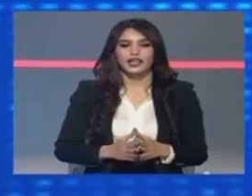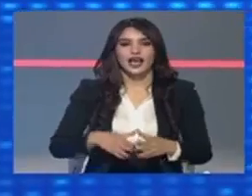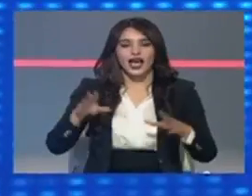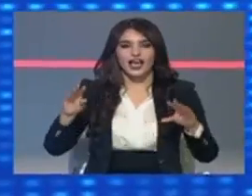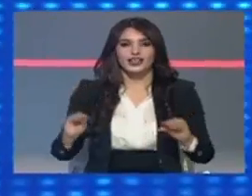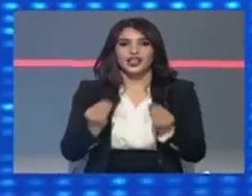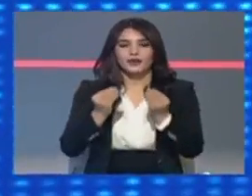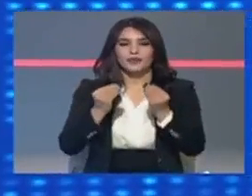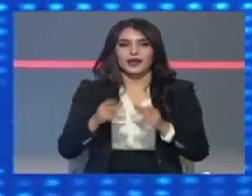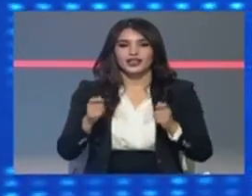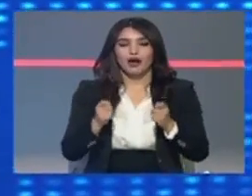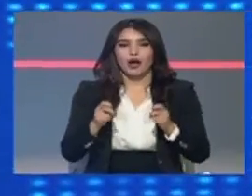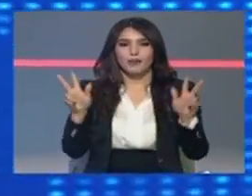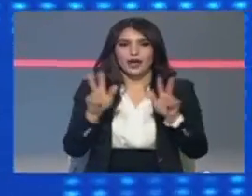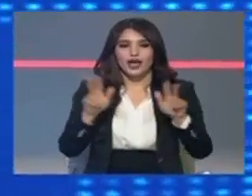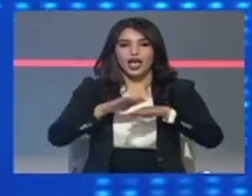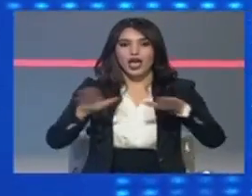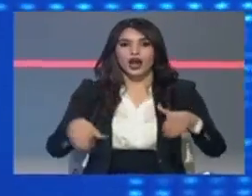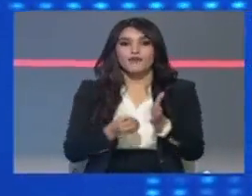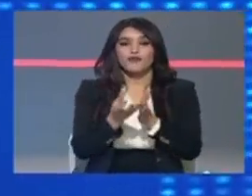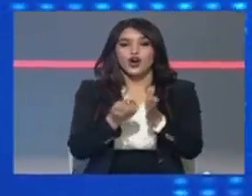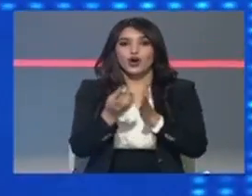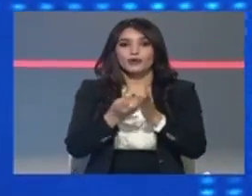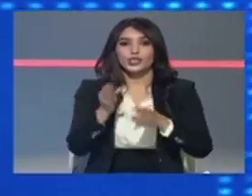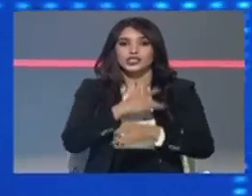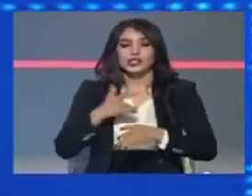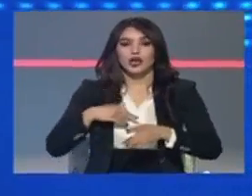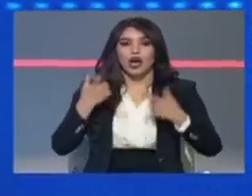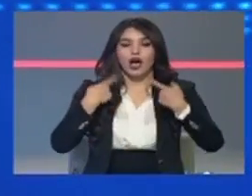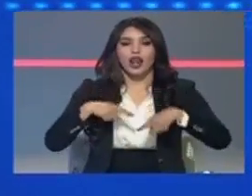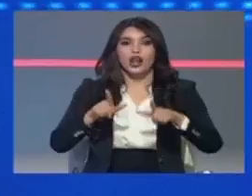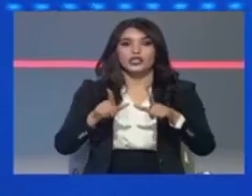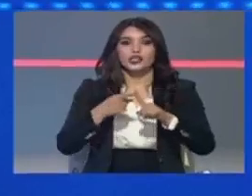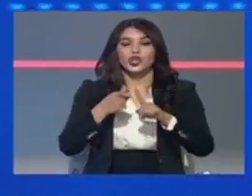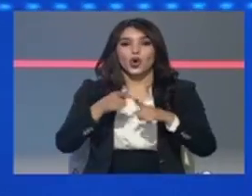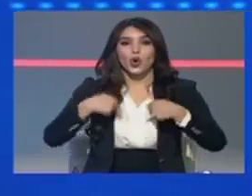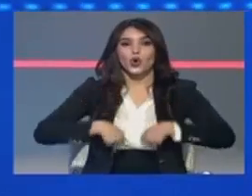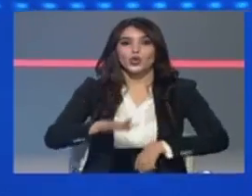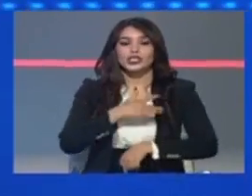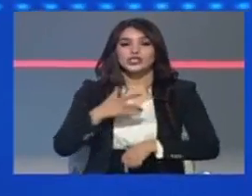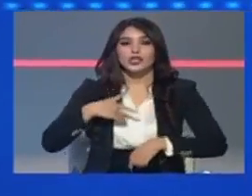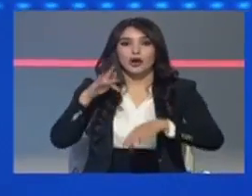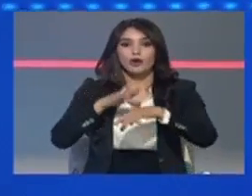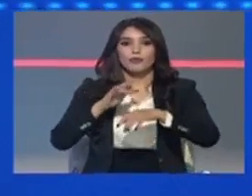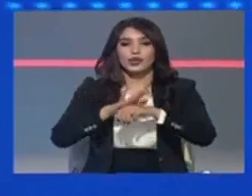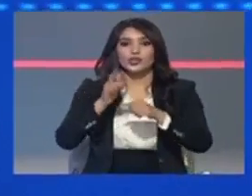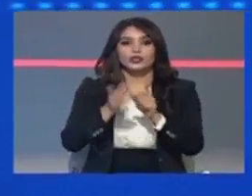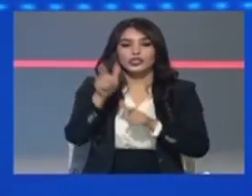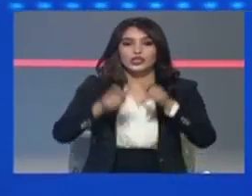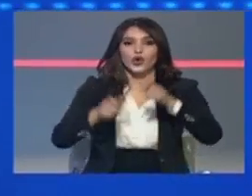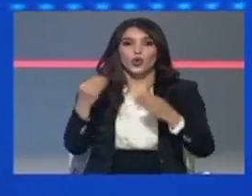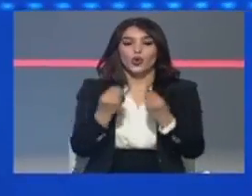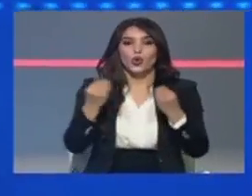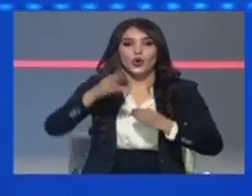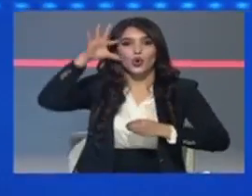نستهل النشرة بآخر مستجدات الوضع الصحي. أعلنت وزارة الصحة أن عدد المصابين بفيروس كورونا في